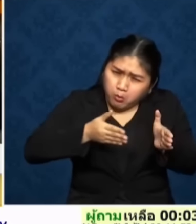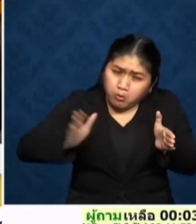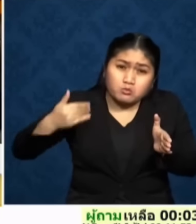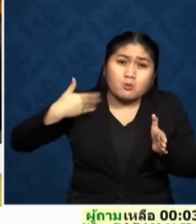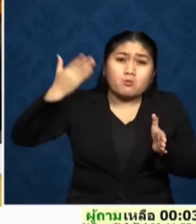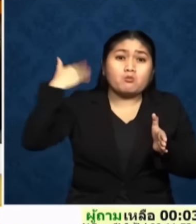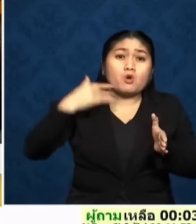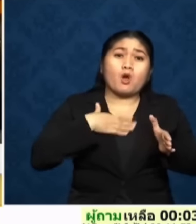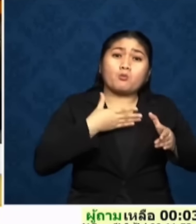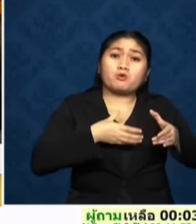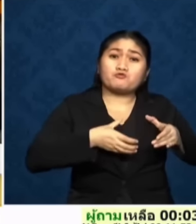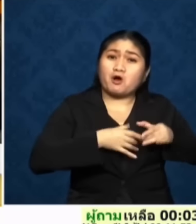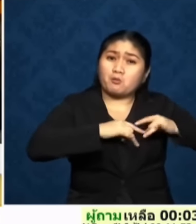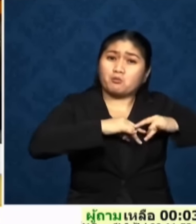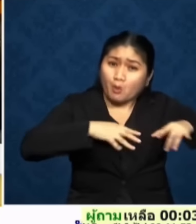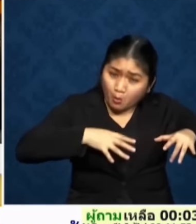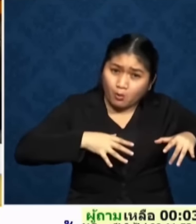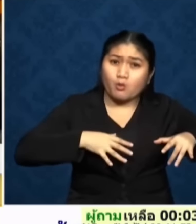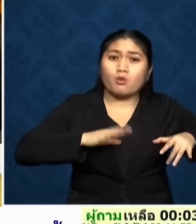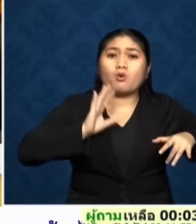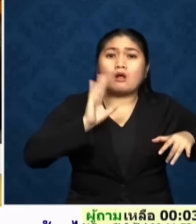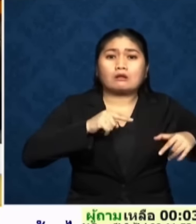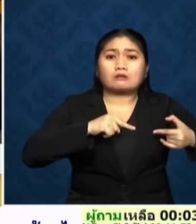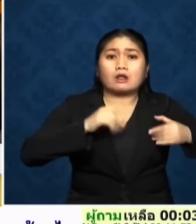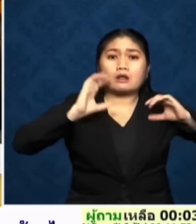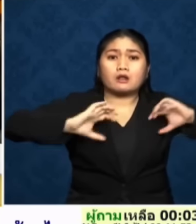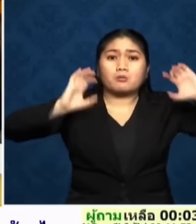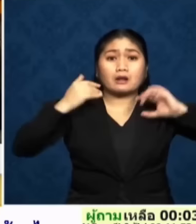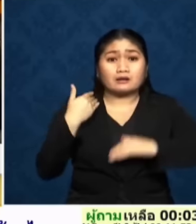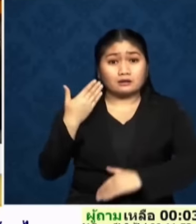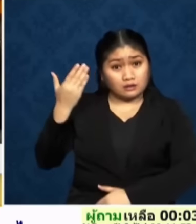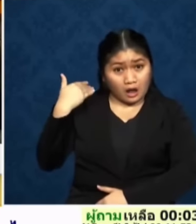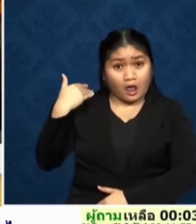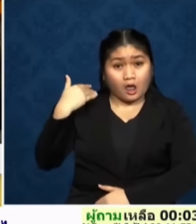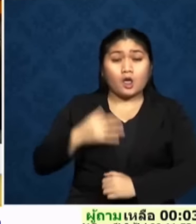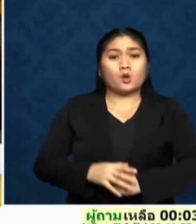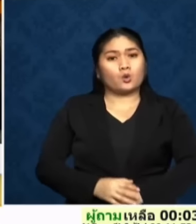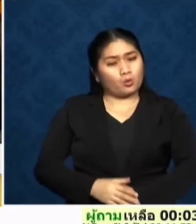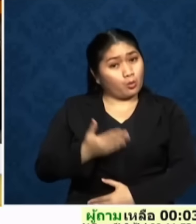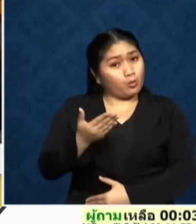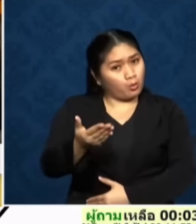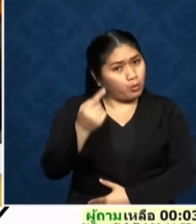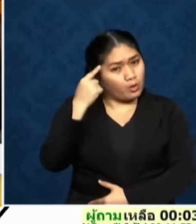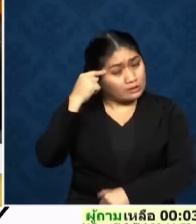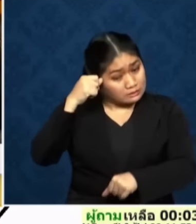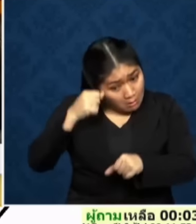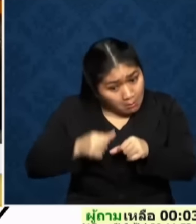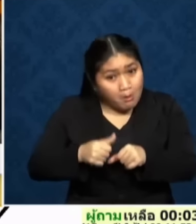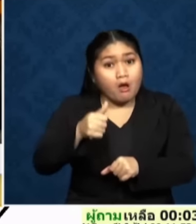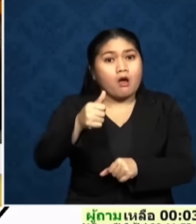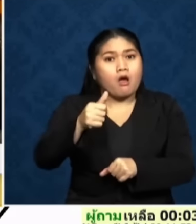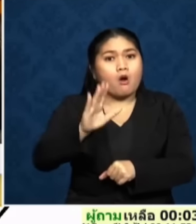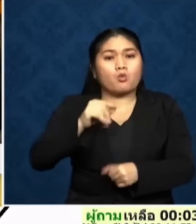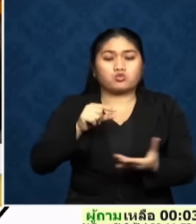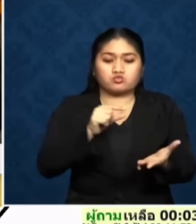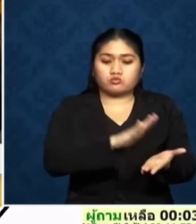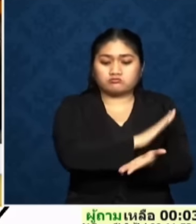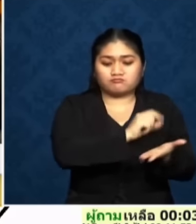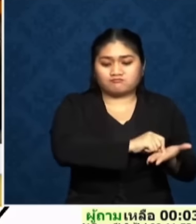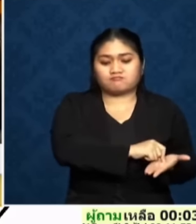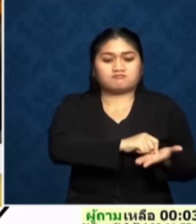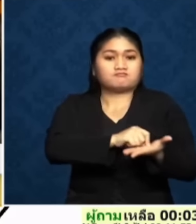เป็นฝ่ายการด้วยกันตั้งแต่รัฐบาลที่แล้วนะครับท่านคงจำได้ว่าการยื่นแก้ไขรัฐธรรมนูญเ